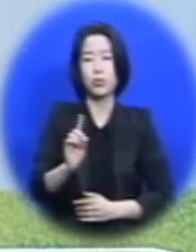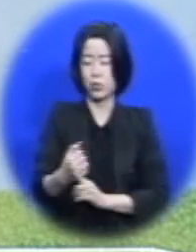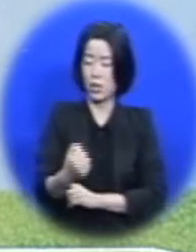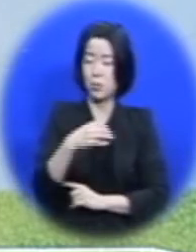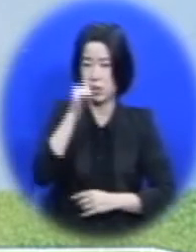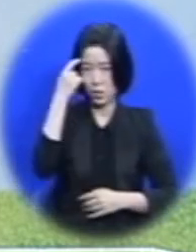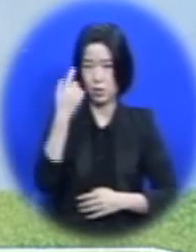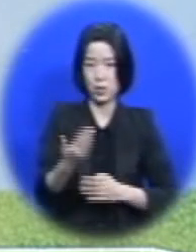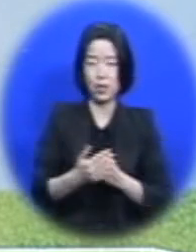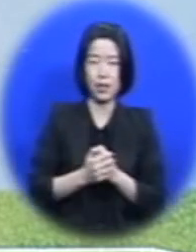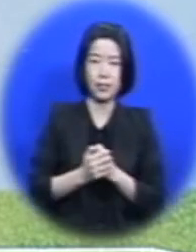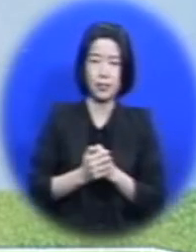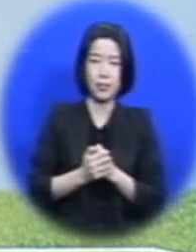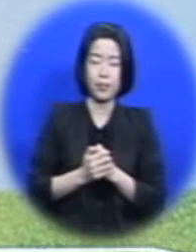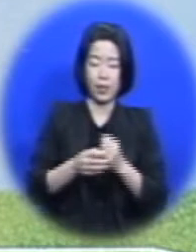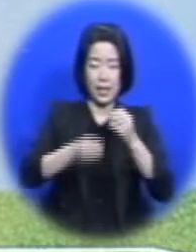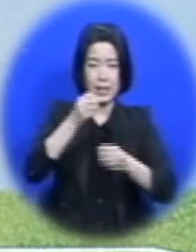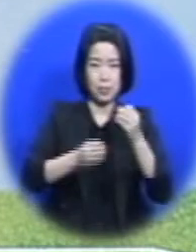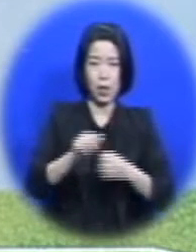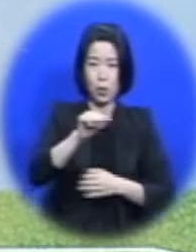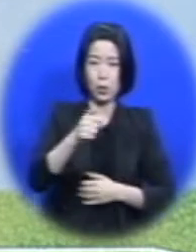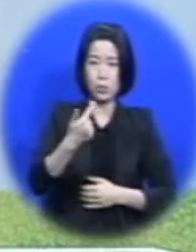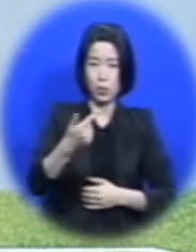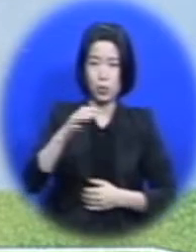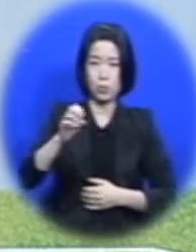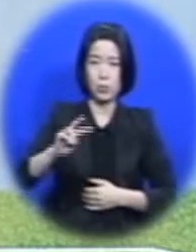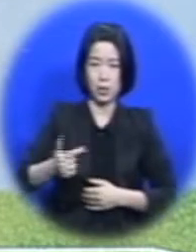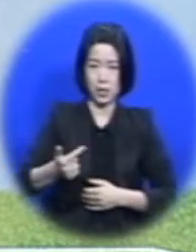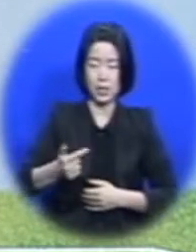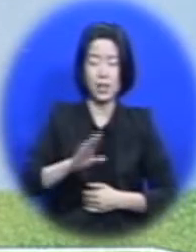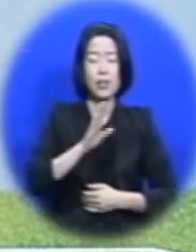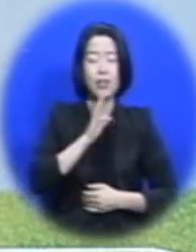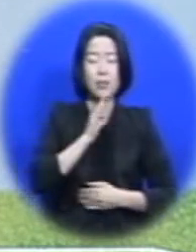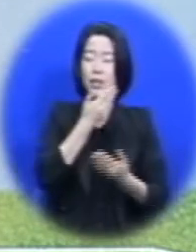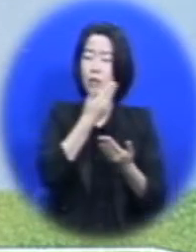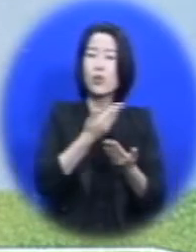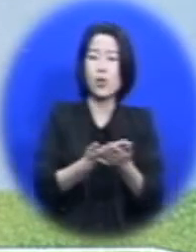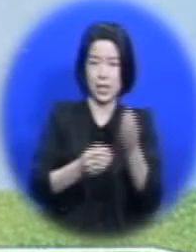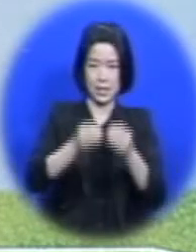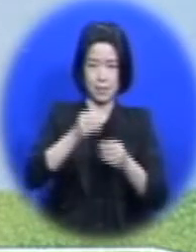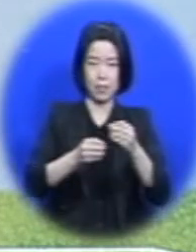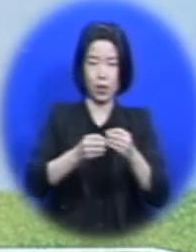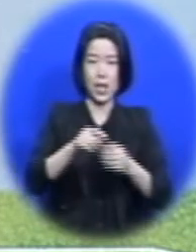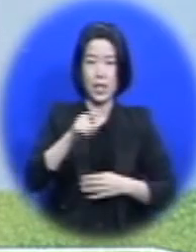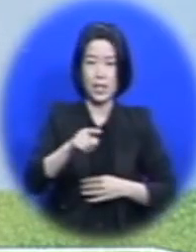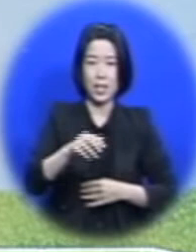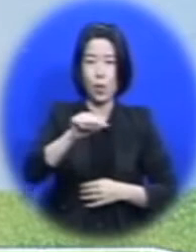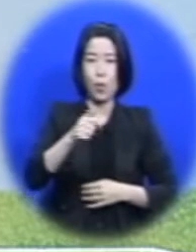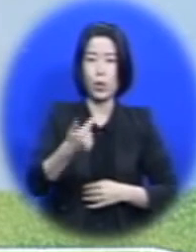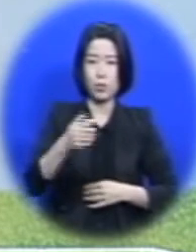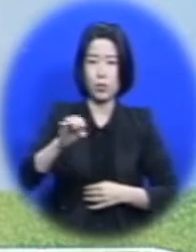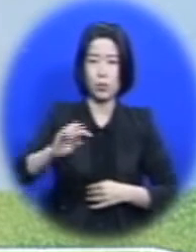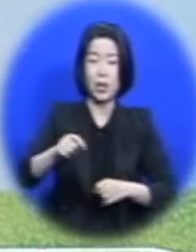있겠어요 g 편 56 편의 참 귀한 시 편인데 이 시편 50 6편의